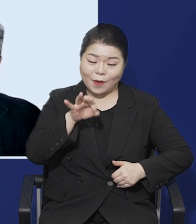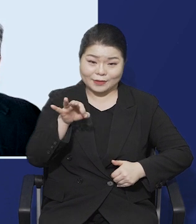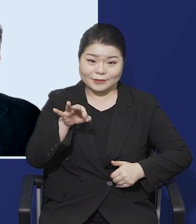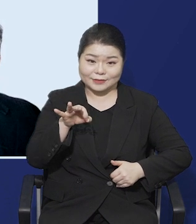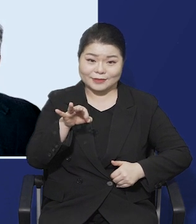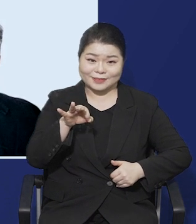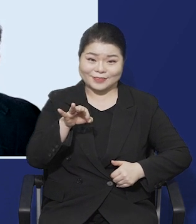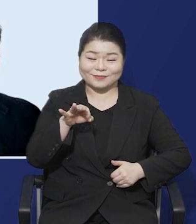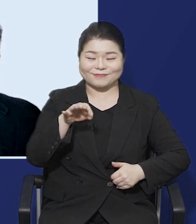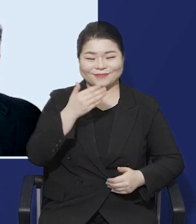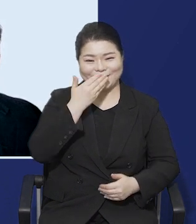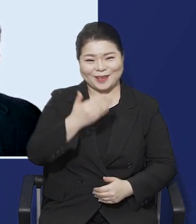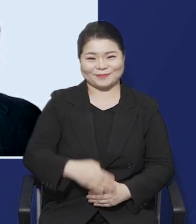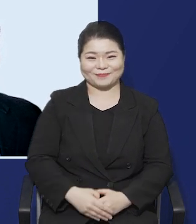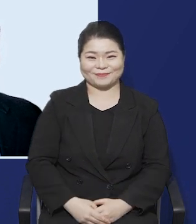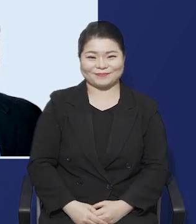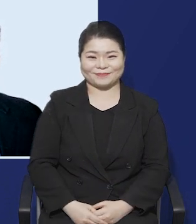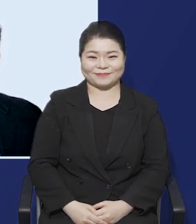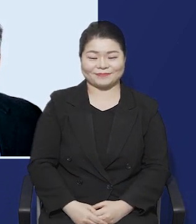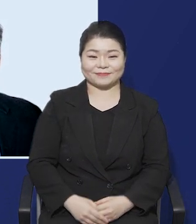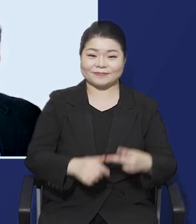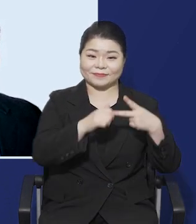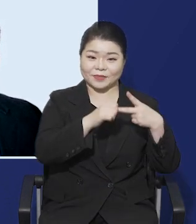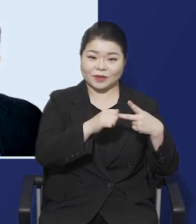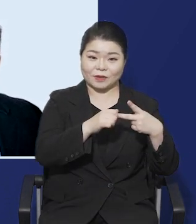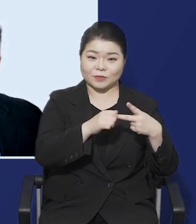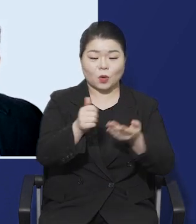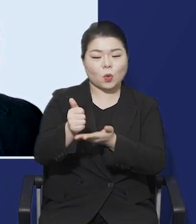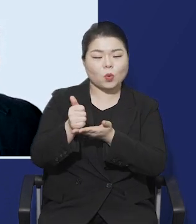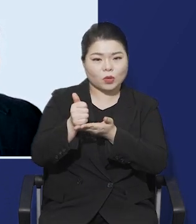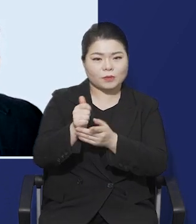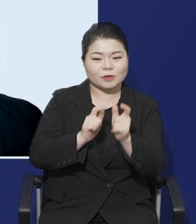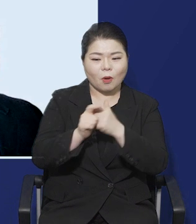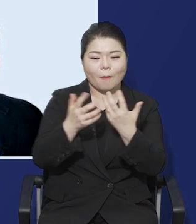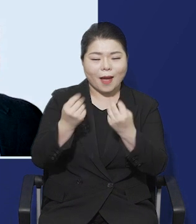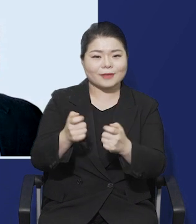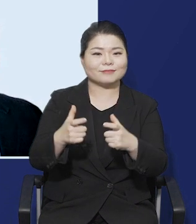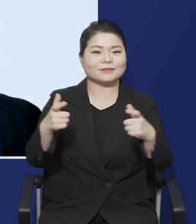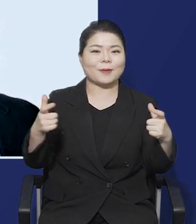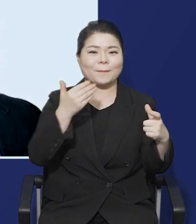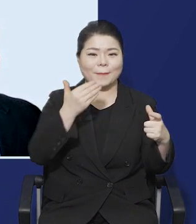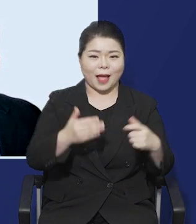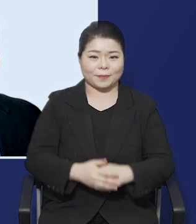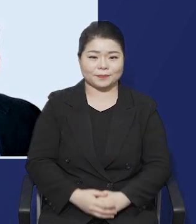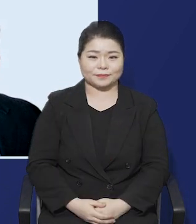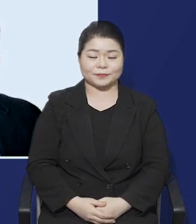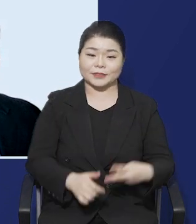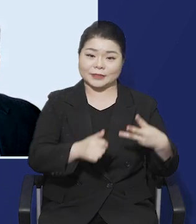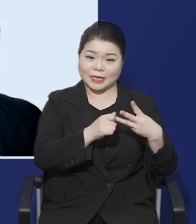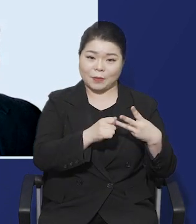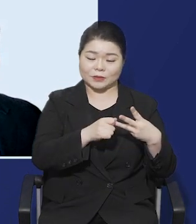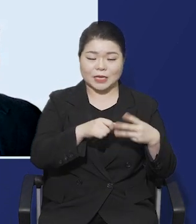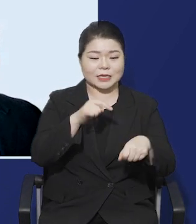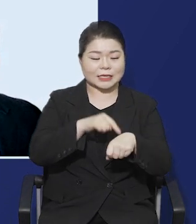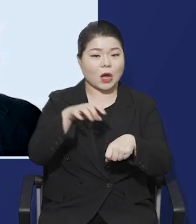잡고 있습니다. 그 두 번째로 넓은 고객층을 확보하고 시공간의 구애를 받지